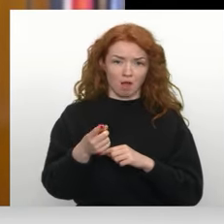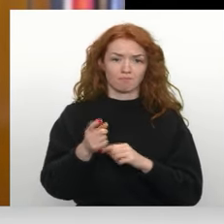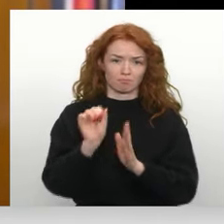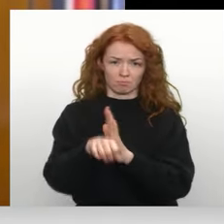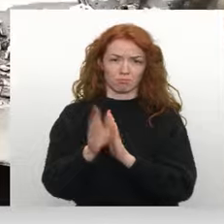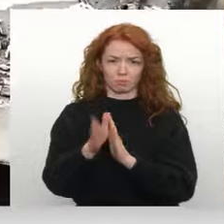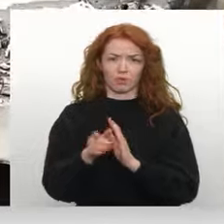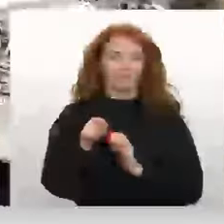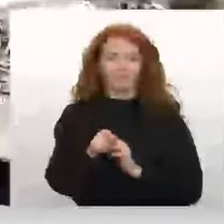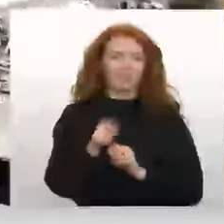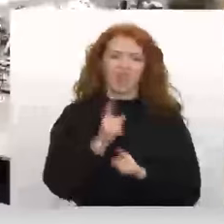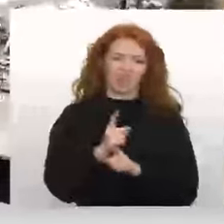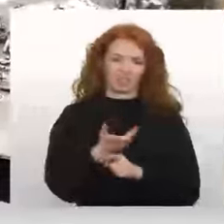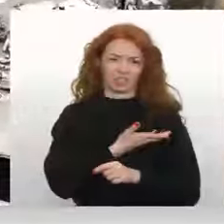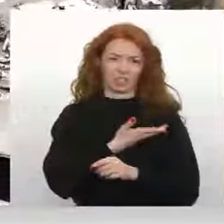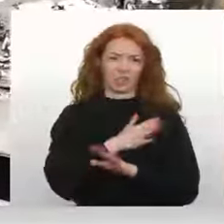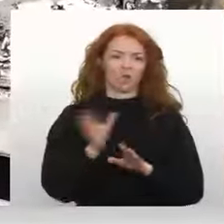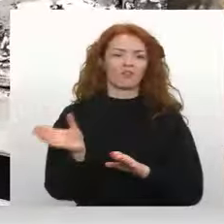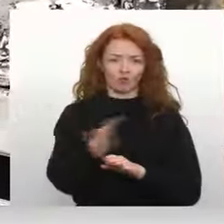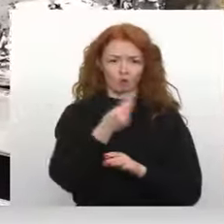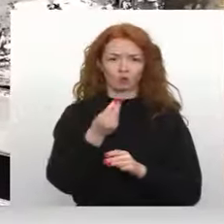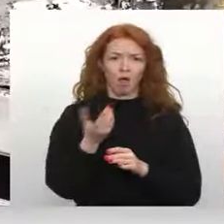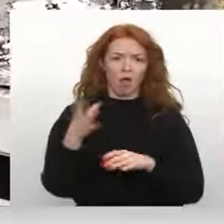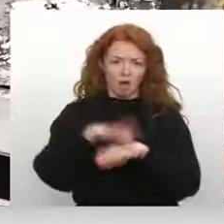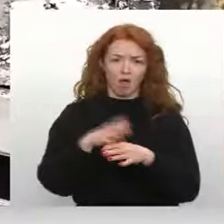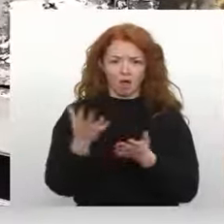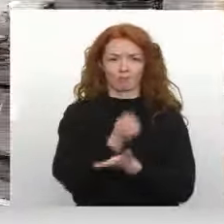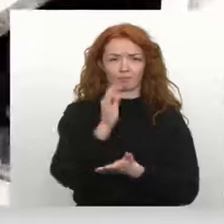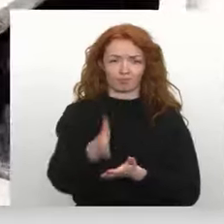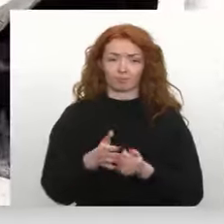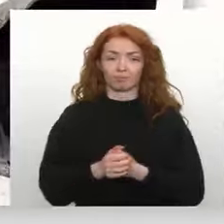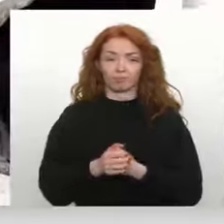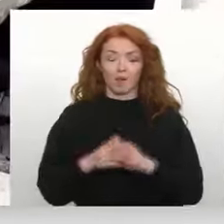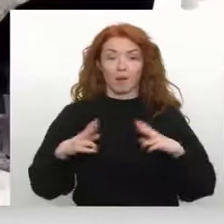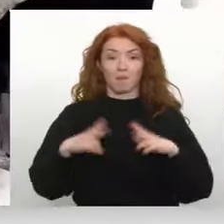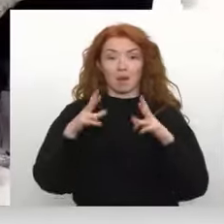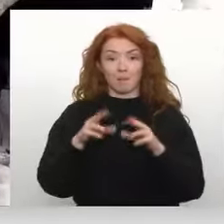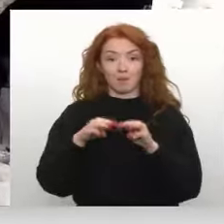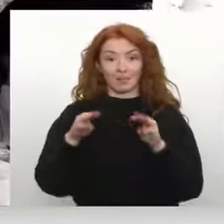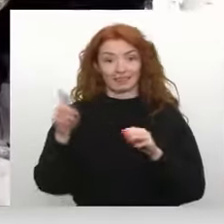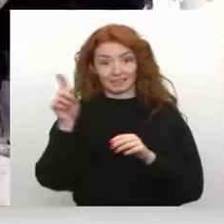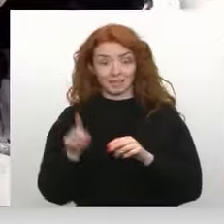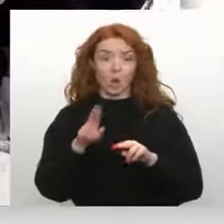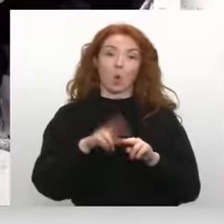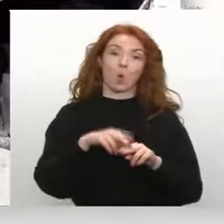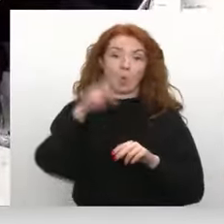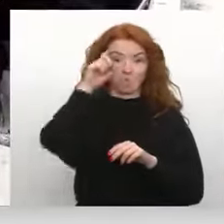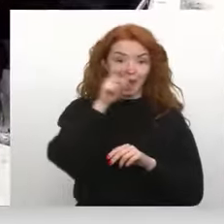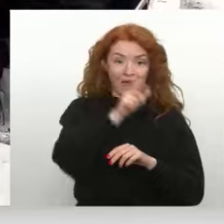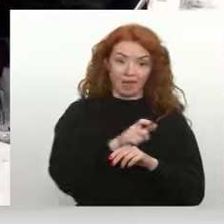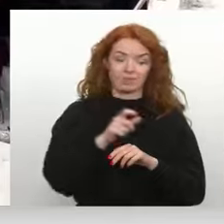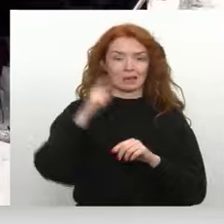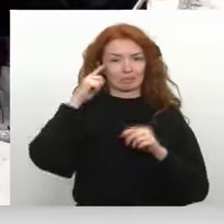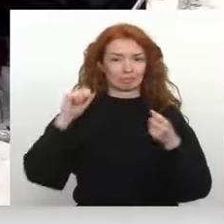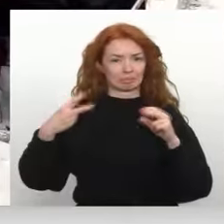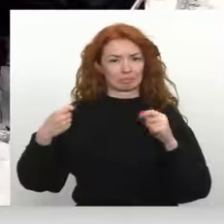visi nav cienīgi dzīvot mēs viņus visus atradīsim netanjahu un baidena domstarpības padziļinās asv prezidents